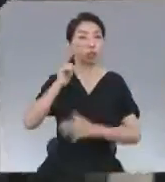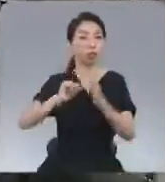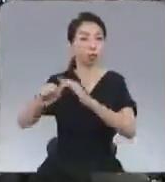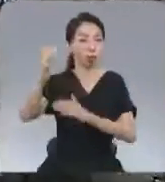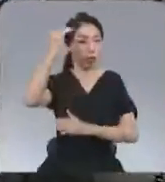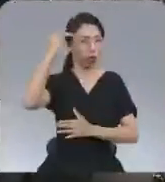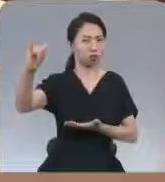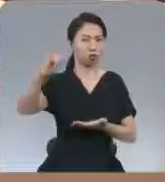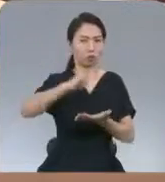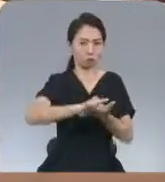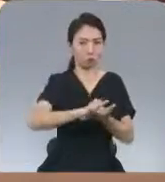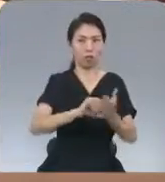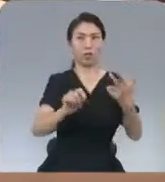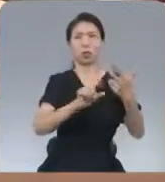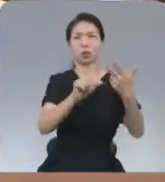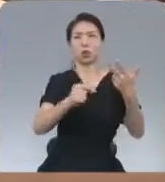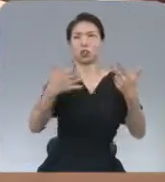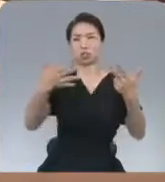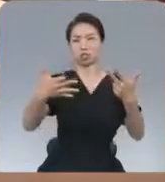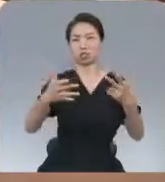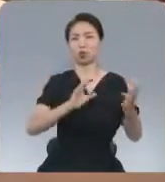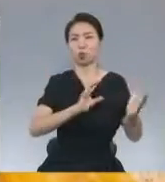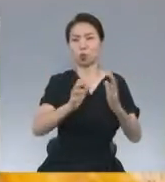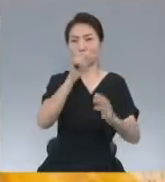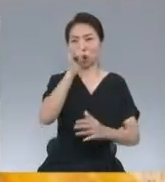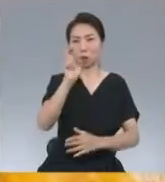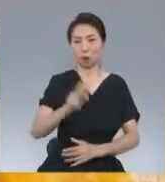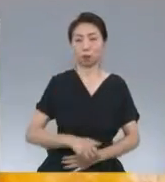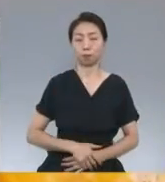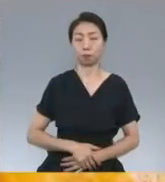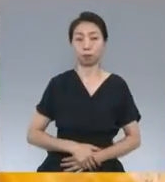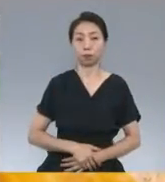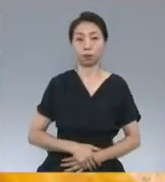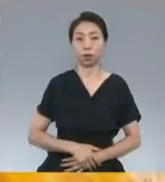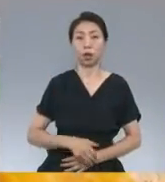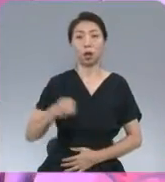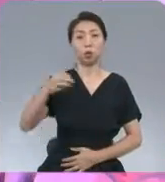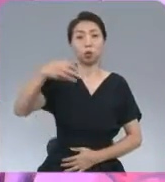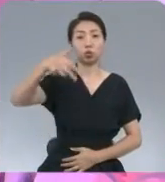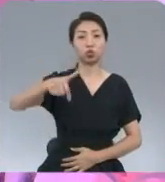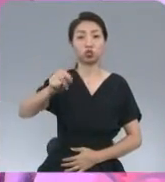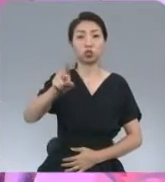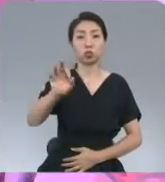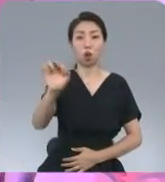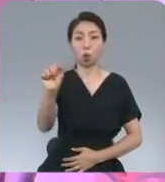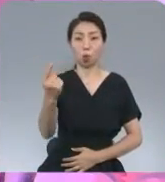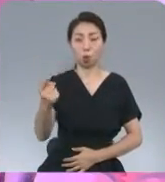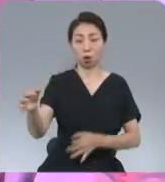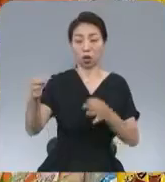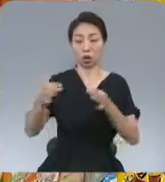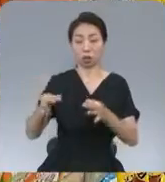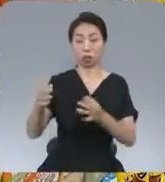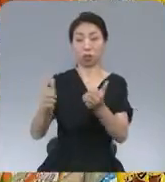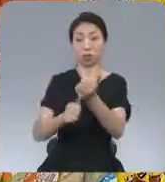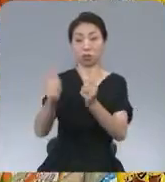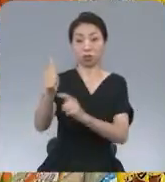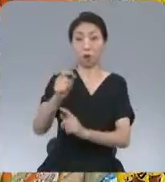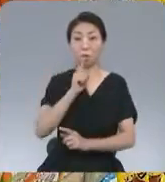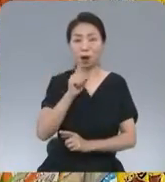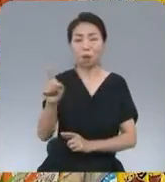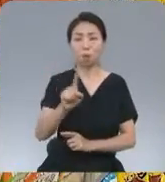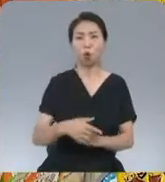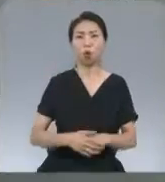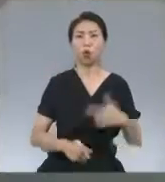международными организациями отметил чуде мфу он встретился с руководителями международного валютного фонда и